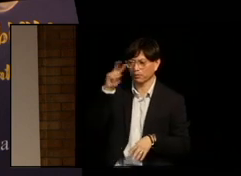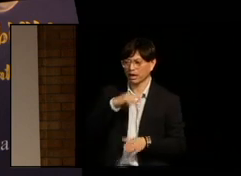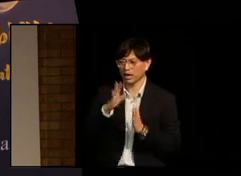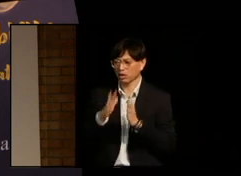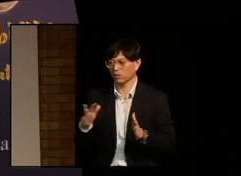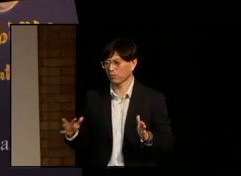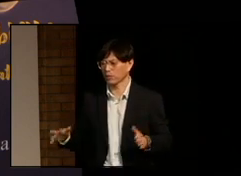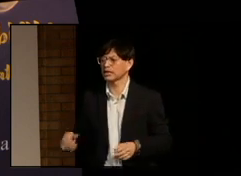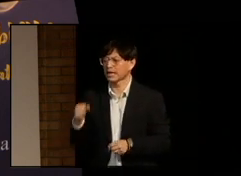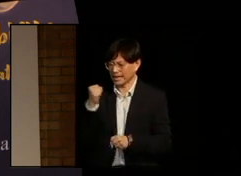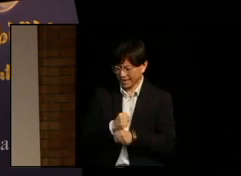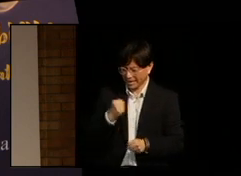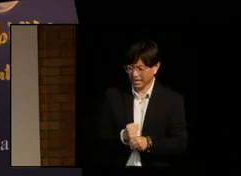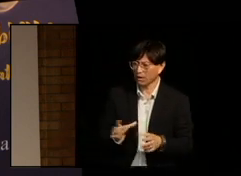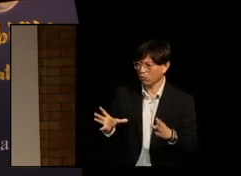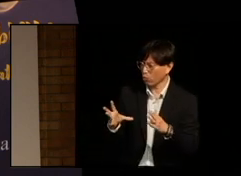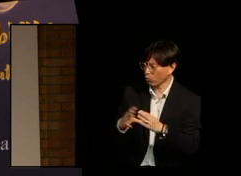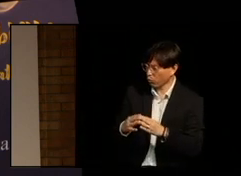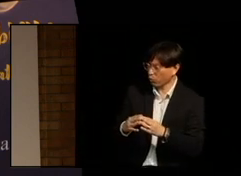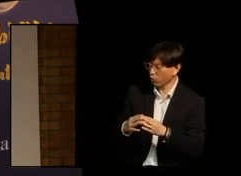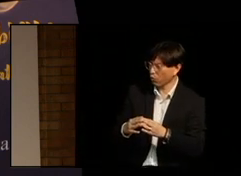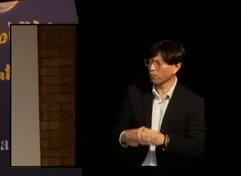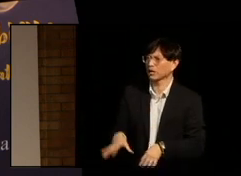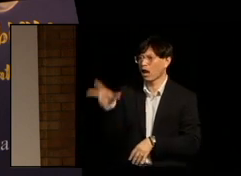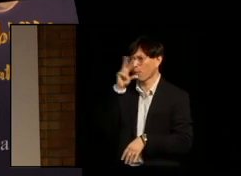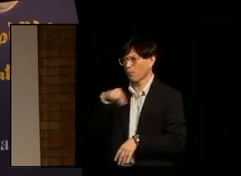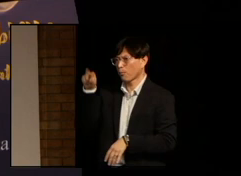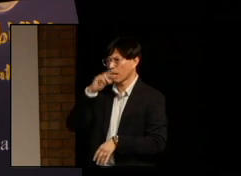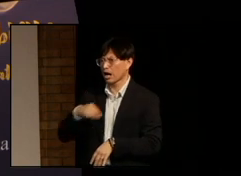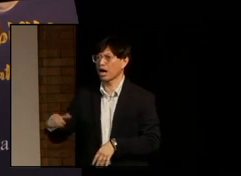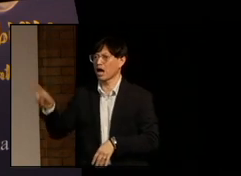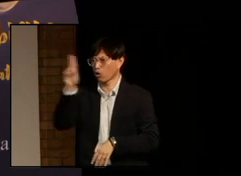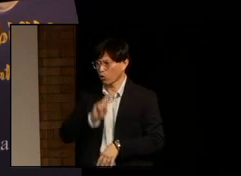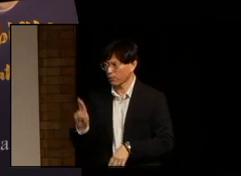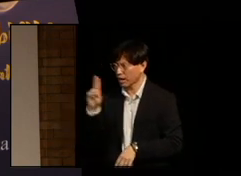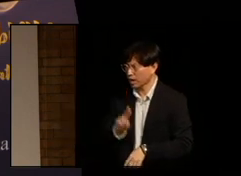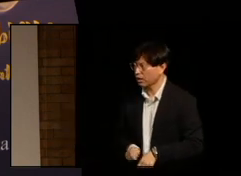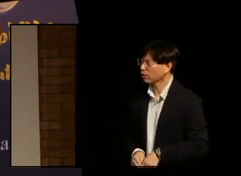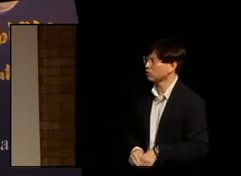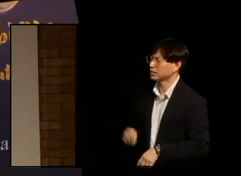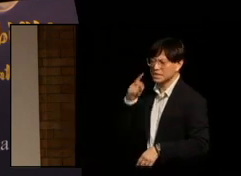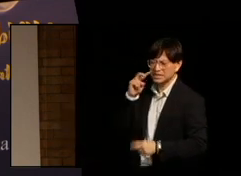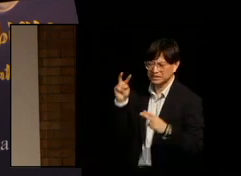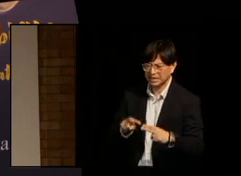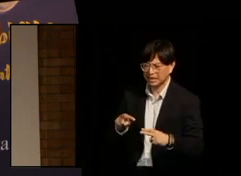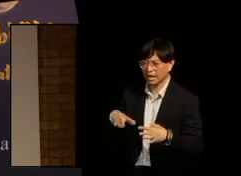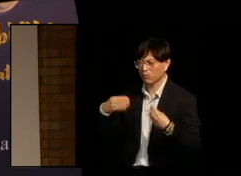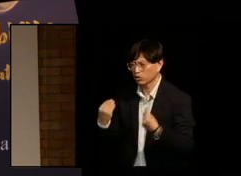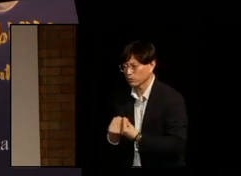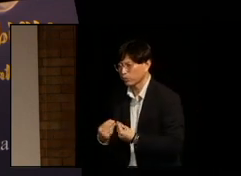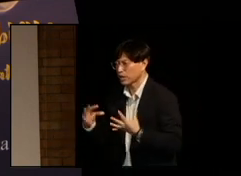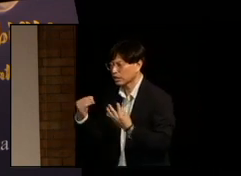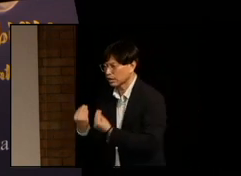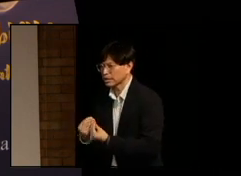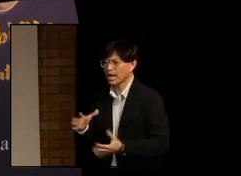dall'iniziativa settore parliamo col parroco Cerchiamo di organizzare l'incontro e dare a loro dei